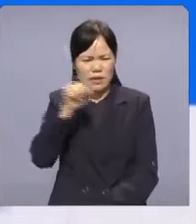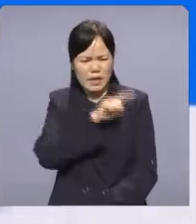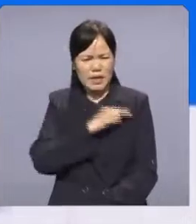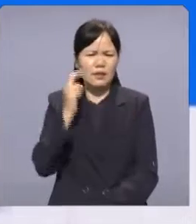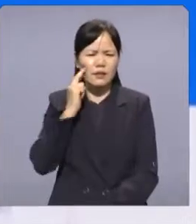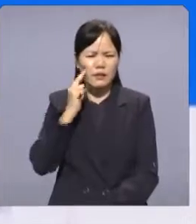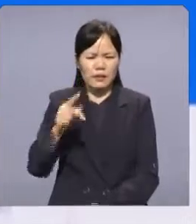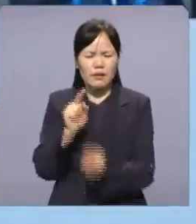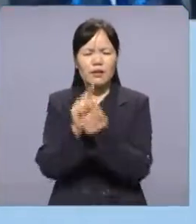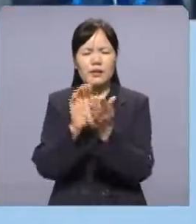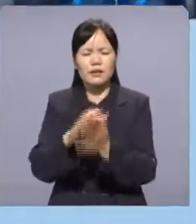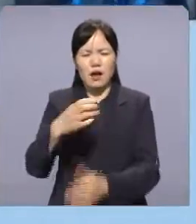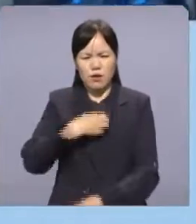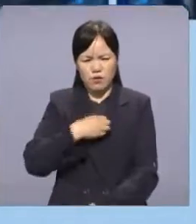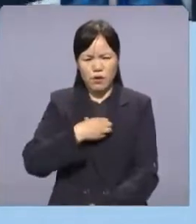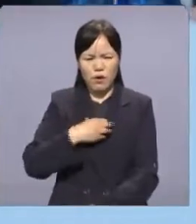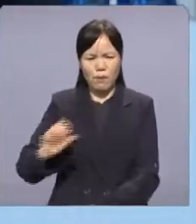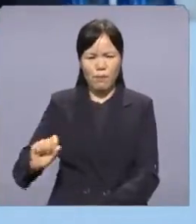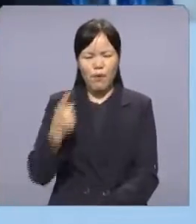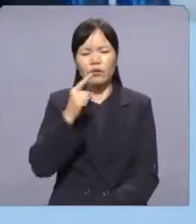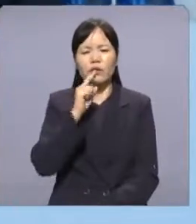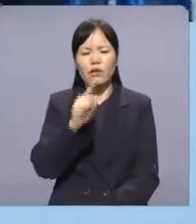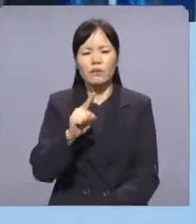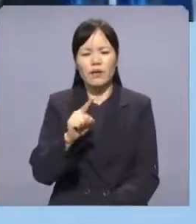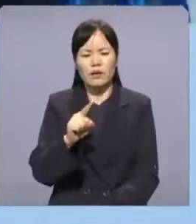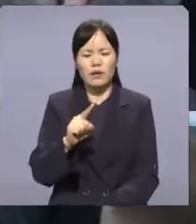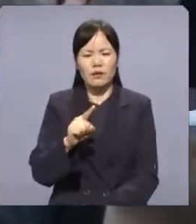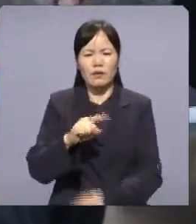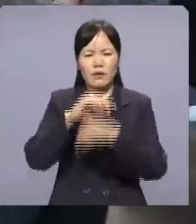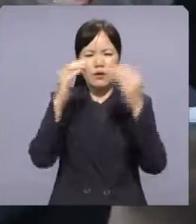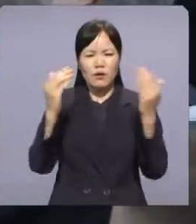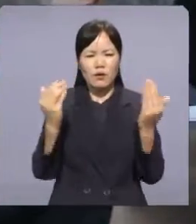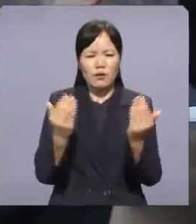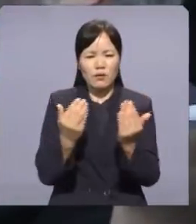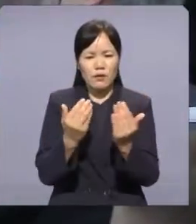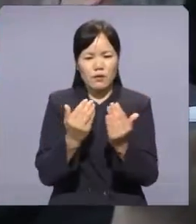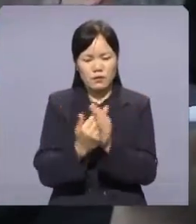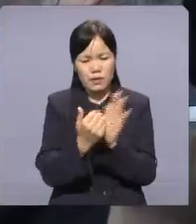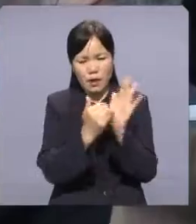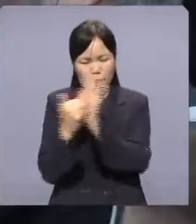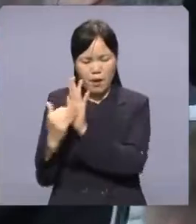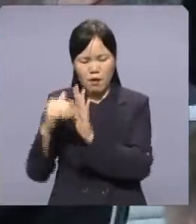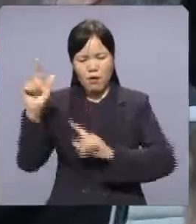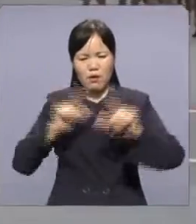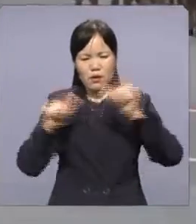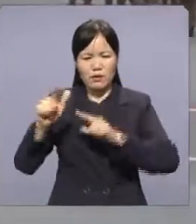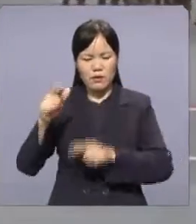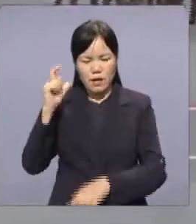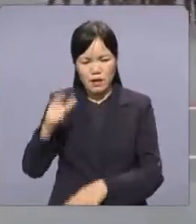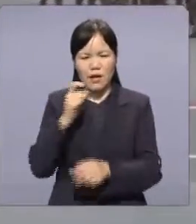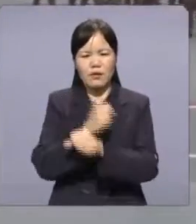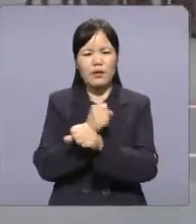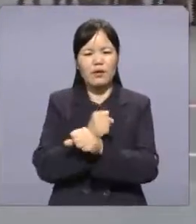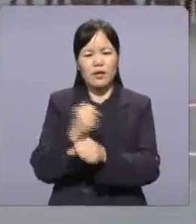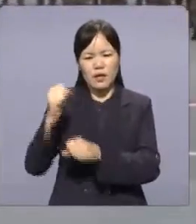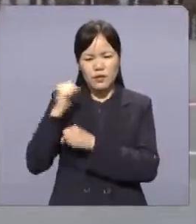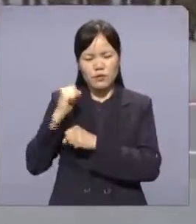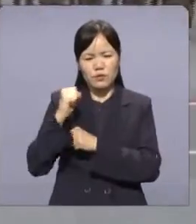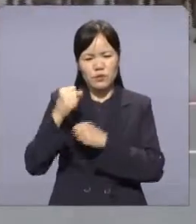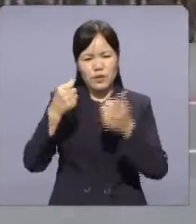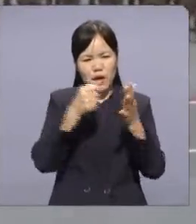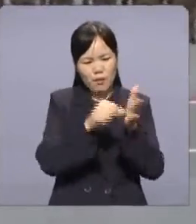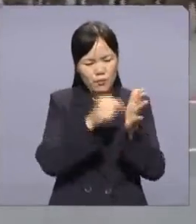심각하고 직접적인 위협적 요소로 간주하고 전반적인 방어 태세도 강화하기로 했습니다. 전방에 군사